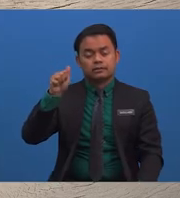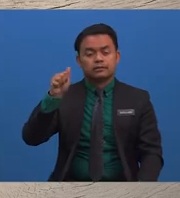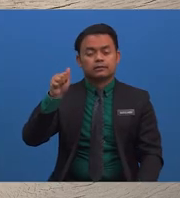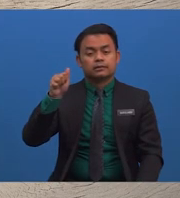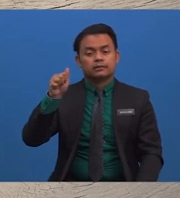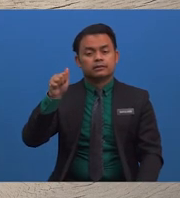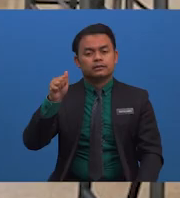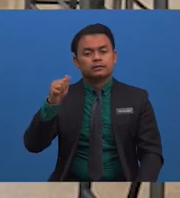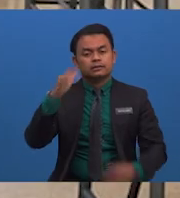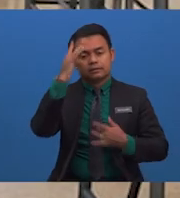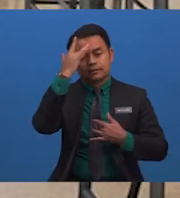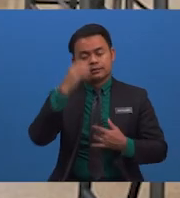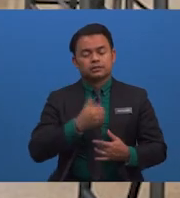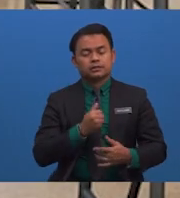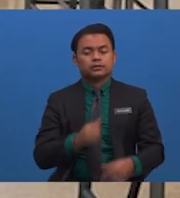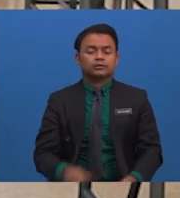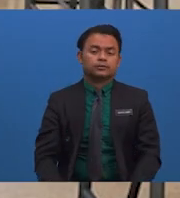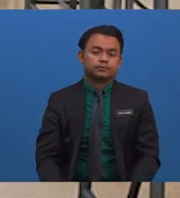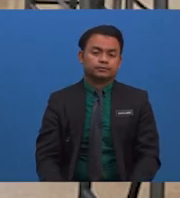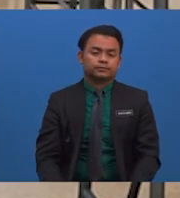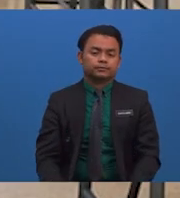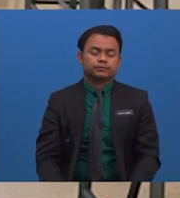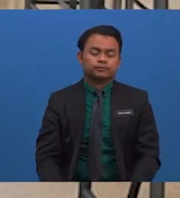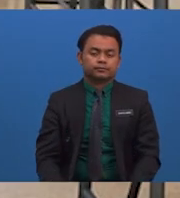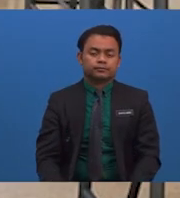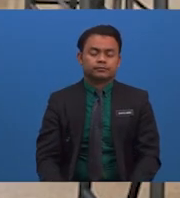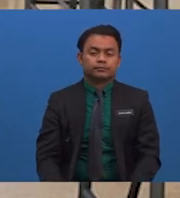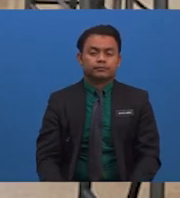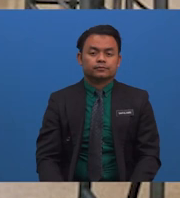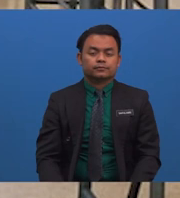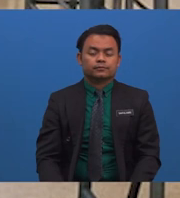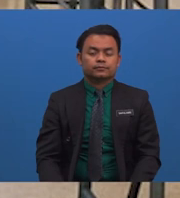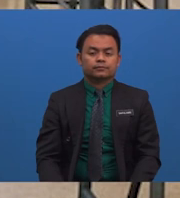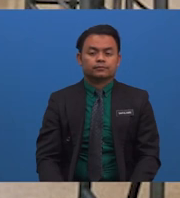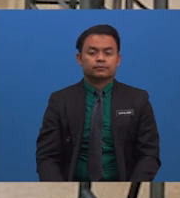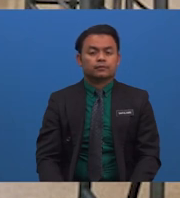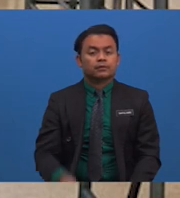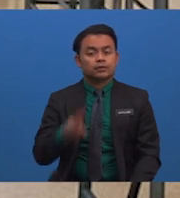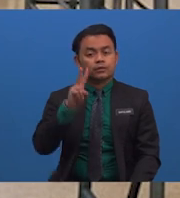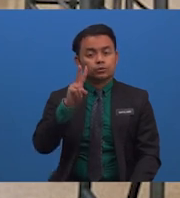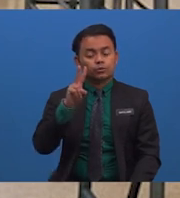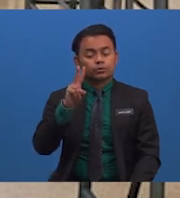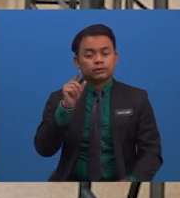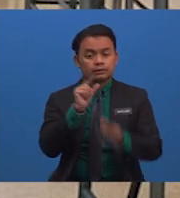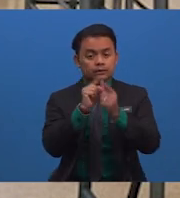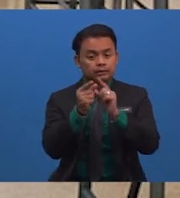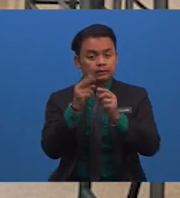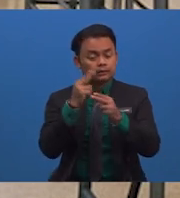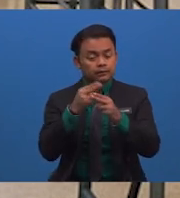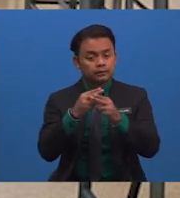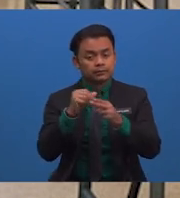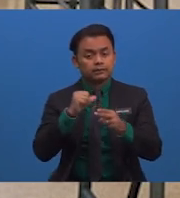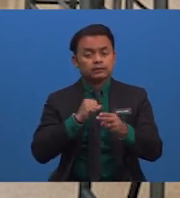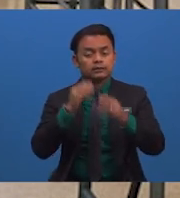menangis. Dalam konteks ini, dua ganti nama diri orang ketiga yang